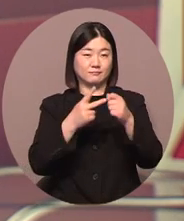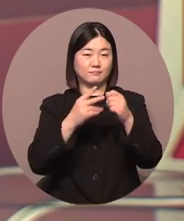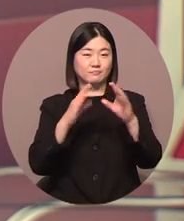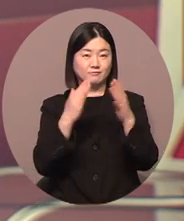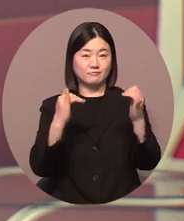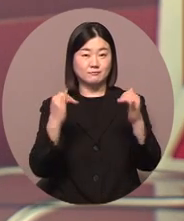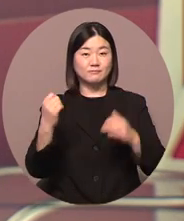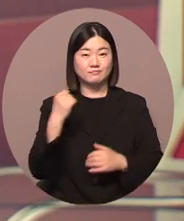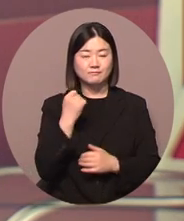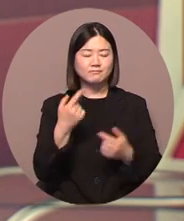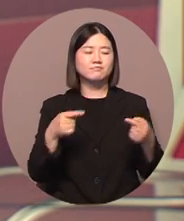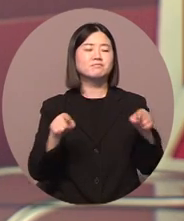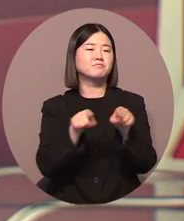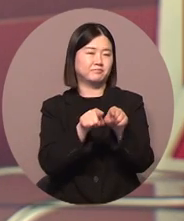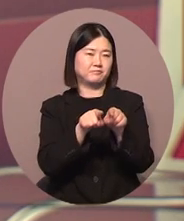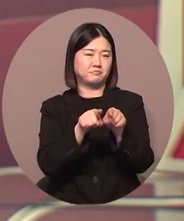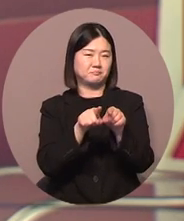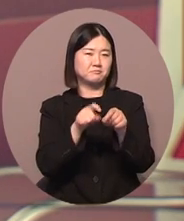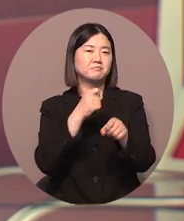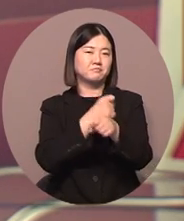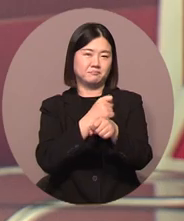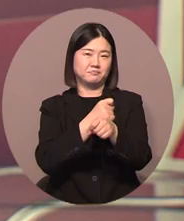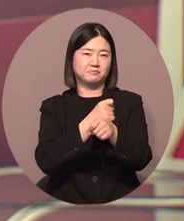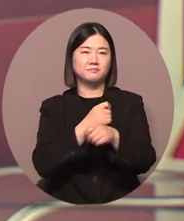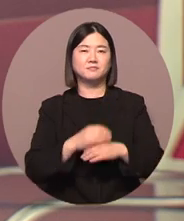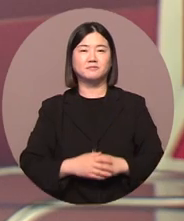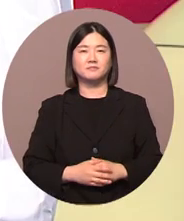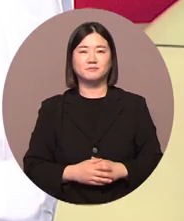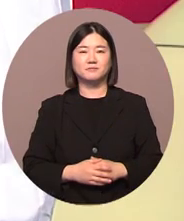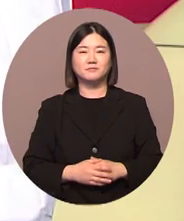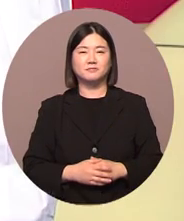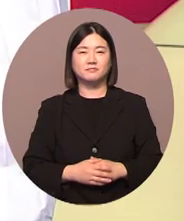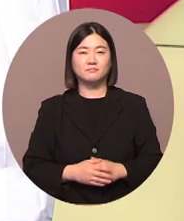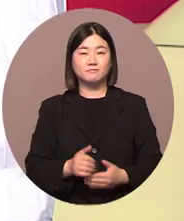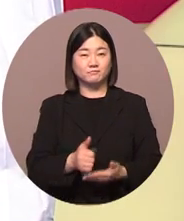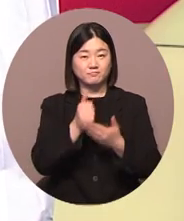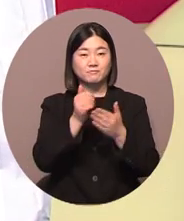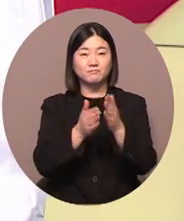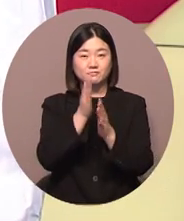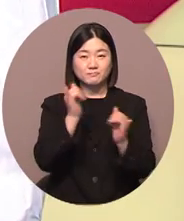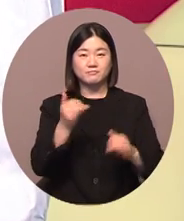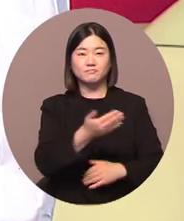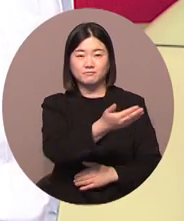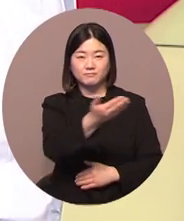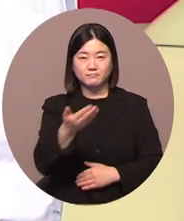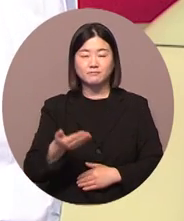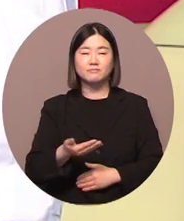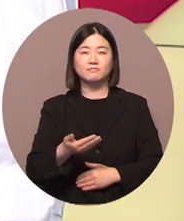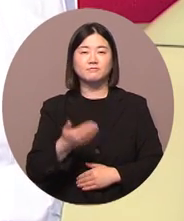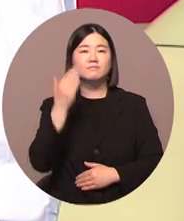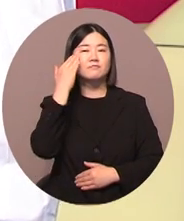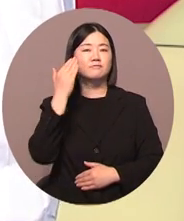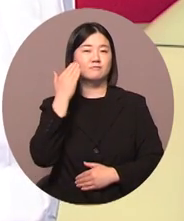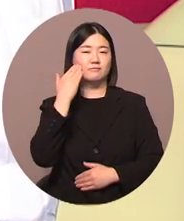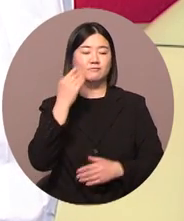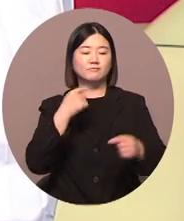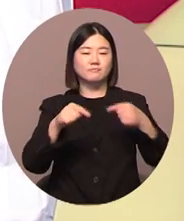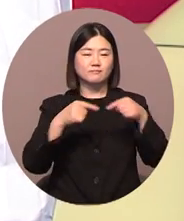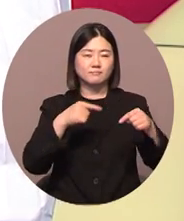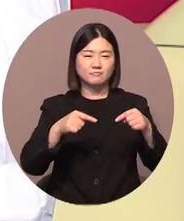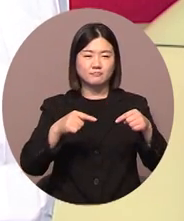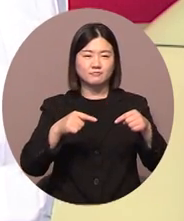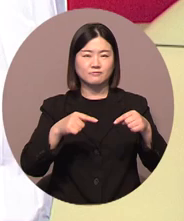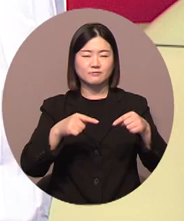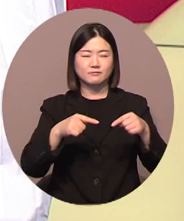국민의 힘이 함께 하겠습니다 존경하는 시민 여러분 대한민국의 정치는